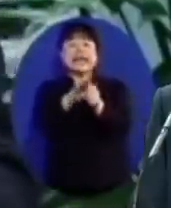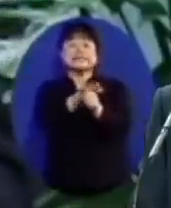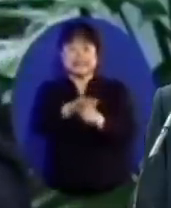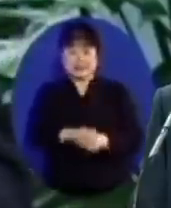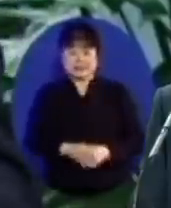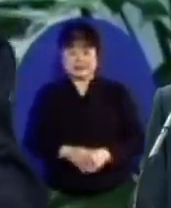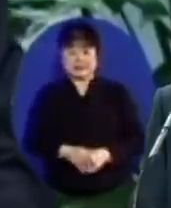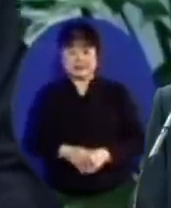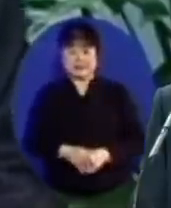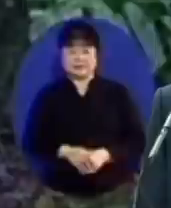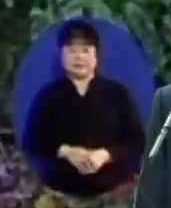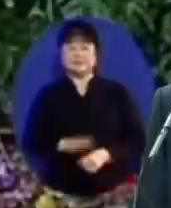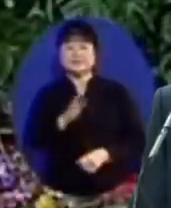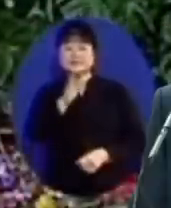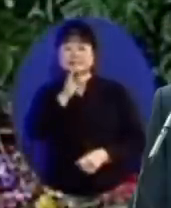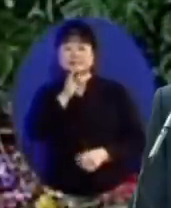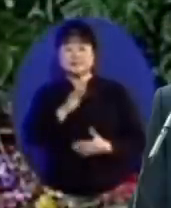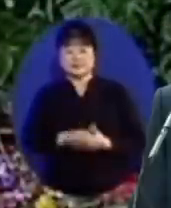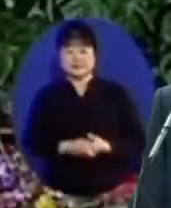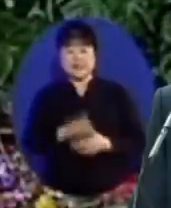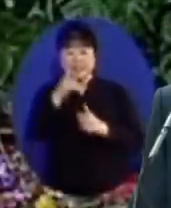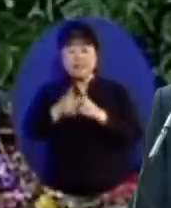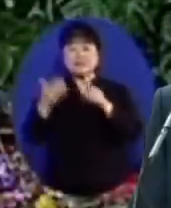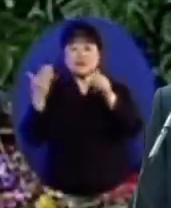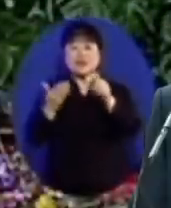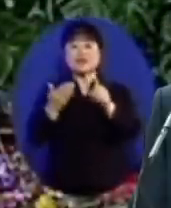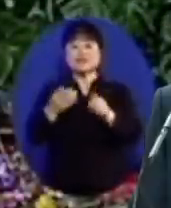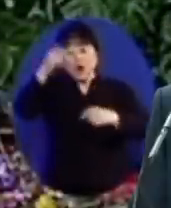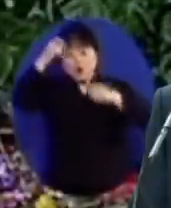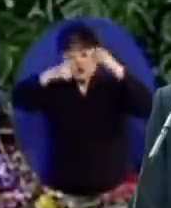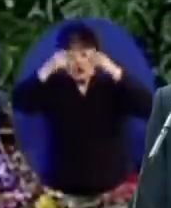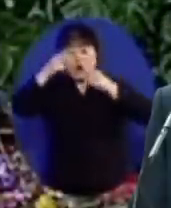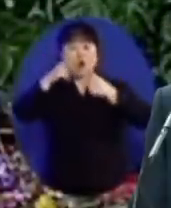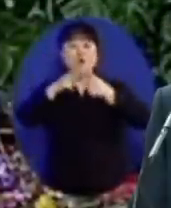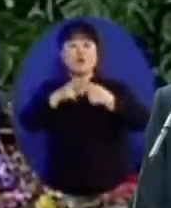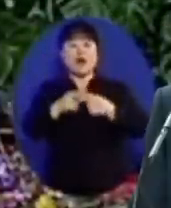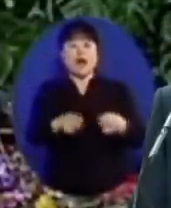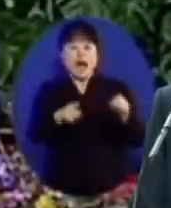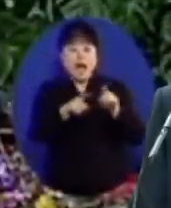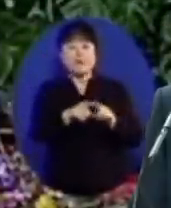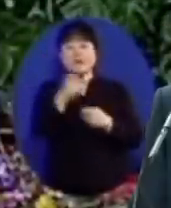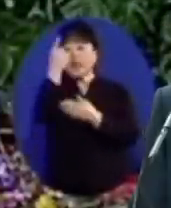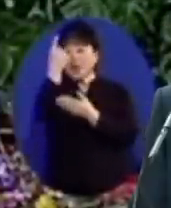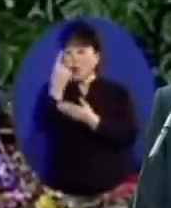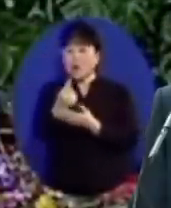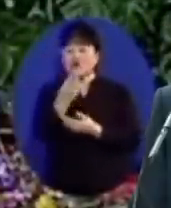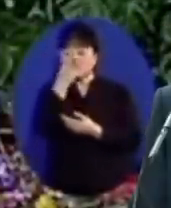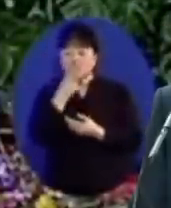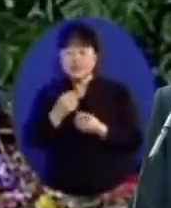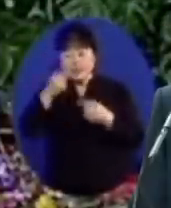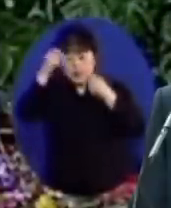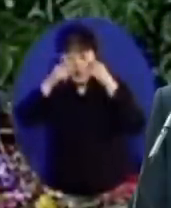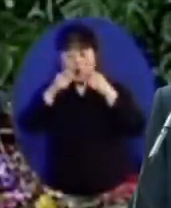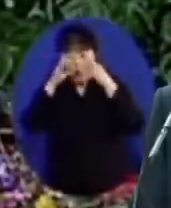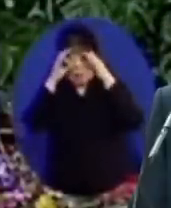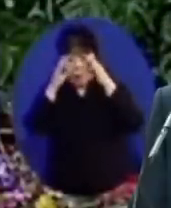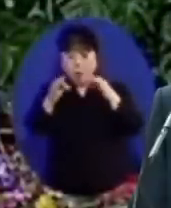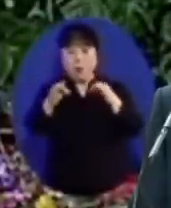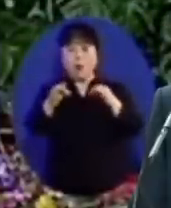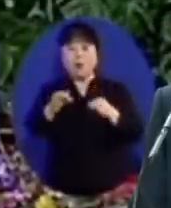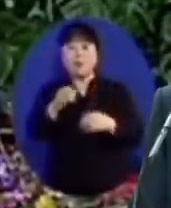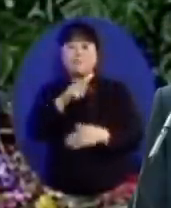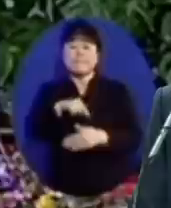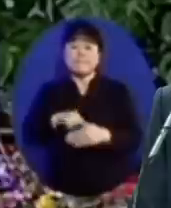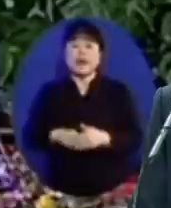요한복음 11장 33절로 35절에 보면 예수께서 그가 우는 것과 또 함께 온 유대인들이 우는 것을 보시고